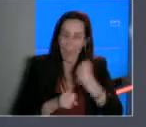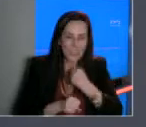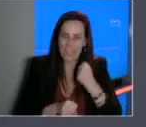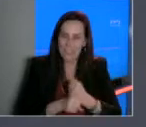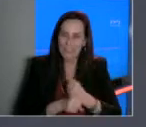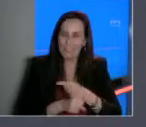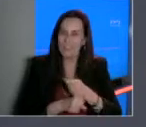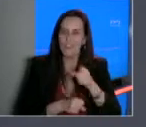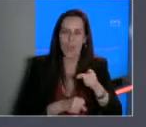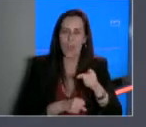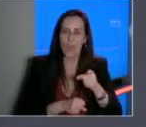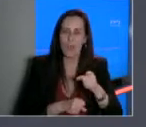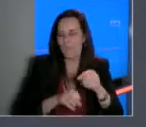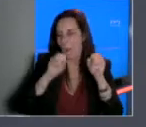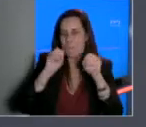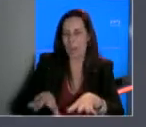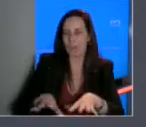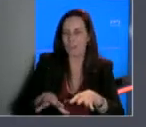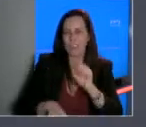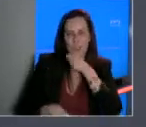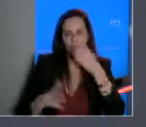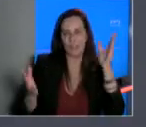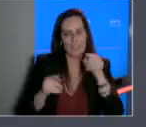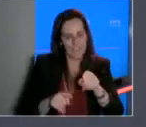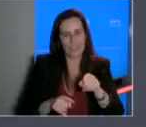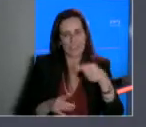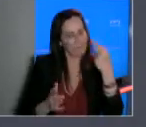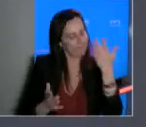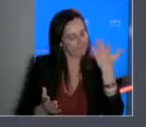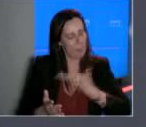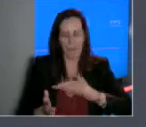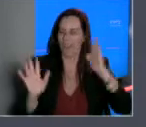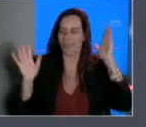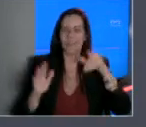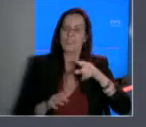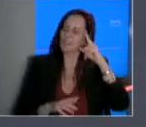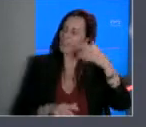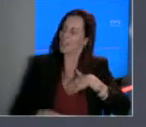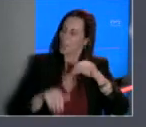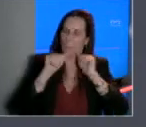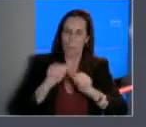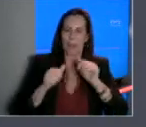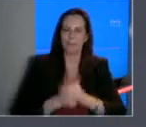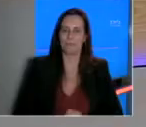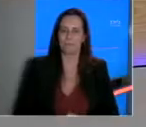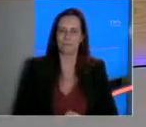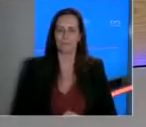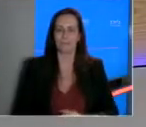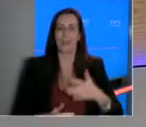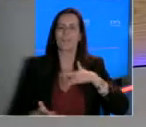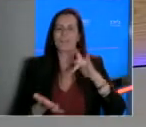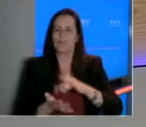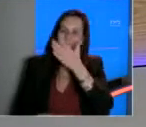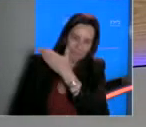שעשית והתרגיל הוא בפח ההשפע של ההיסטוריה, ואת זה קנית ביושר. זוהי דעתי ואני תומך בה.